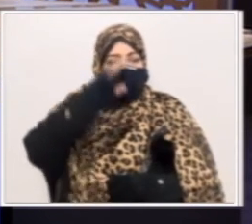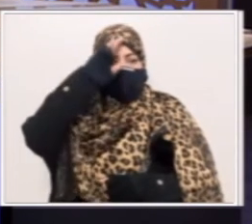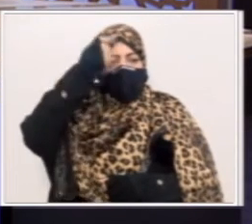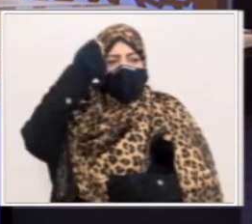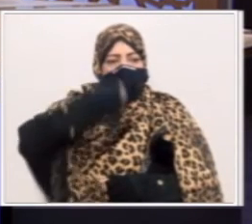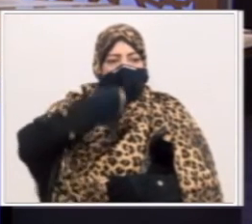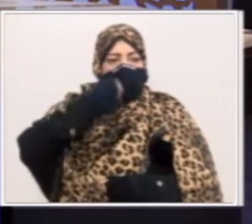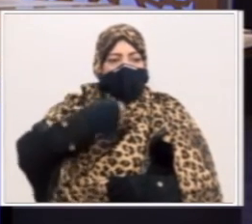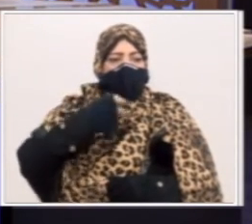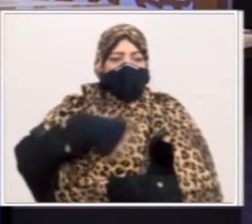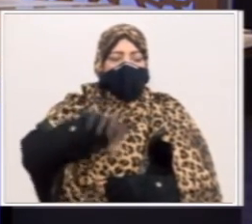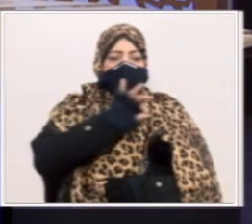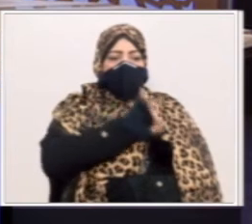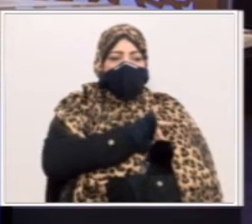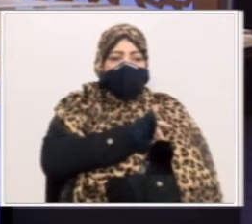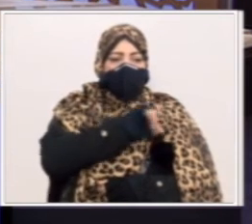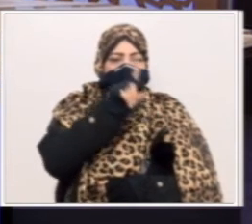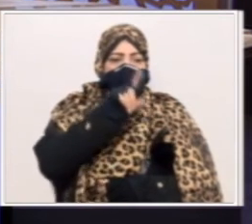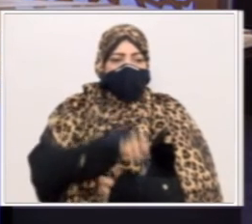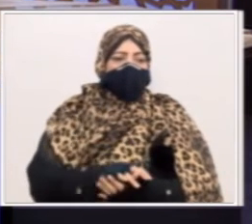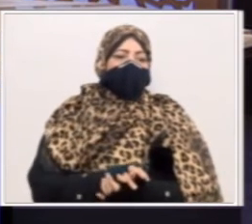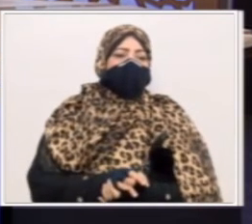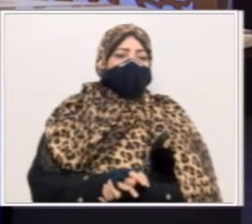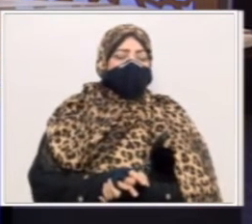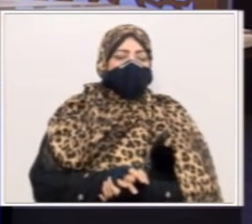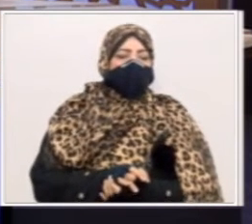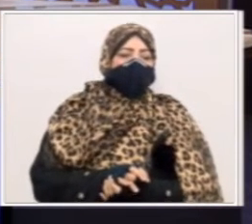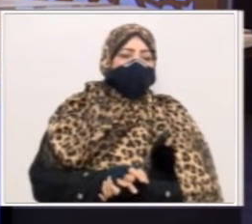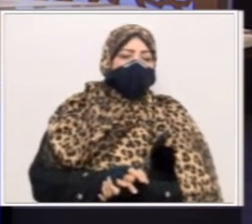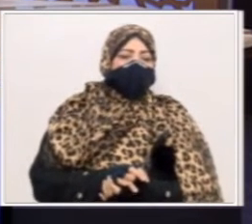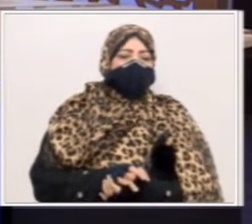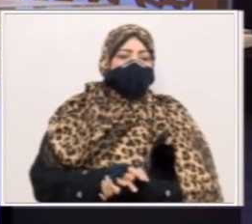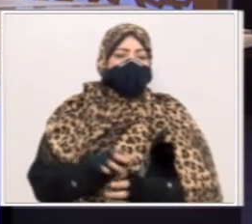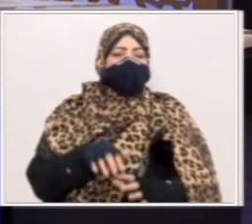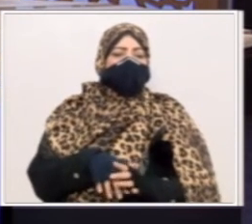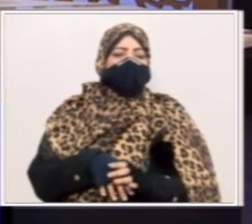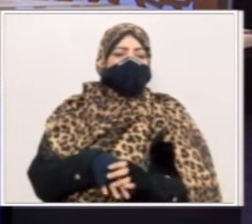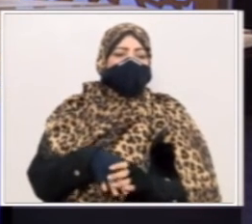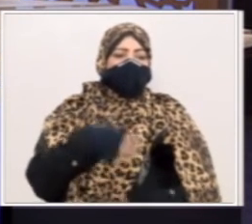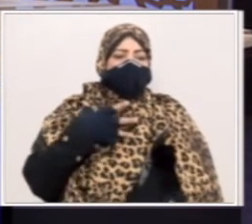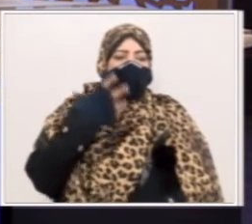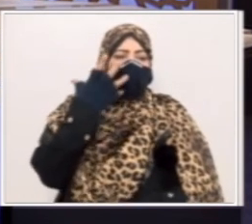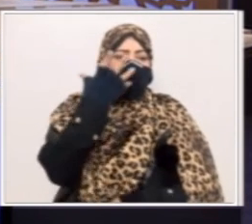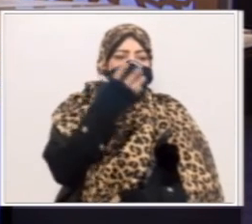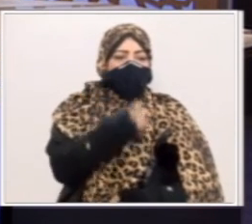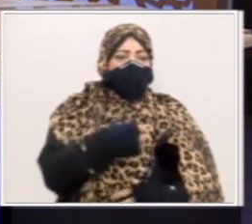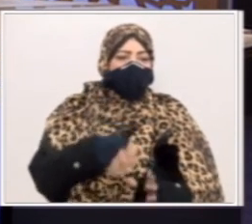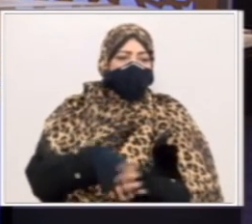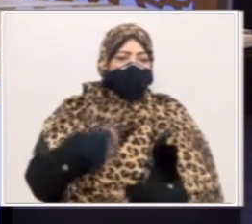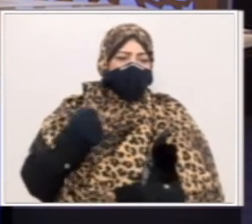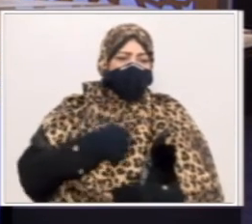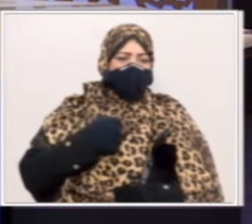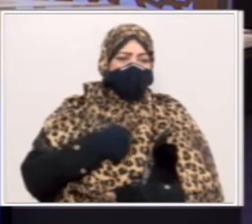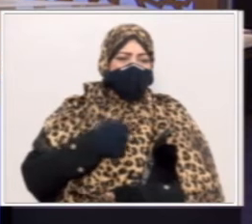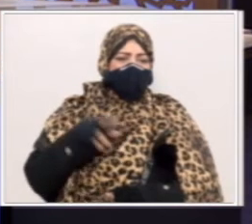مشكلة قصتي وياك، يعني تعطيني يعني تو يعني إجابة يعني اللي يسمعها تو يعني لو سمحت يعني. هذه الشيخ